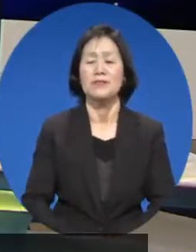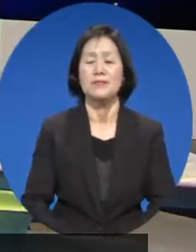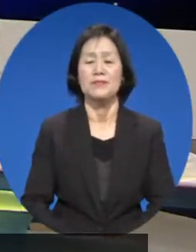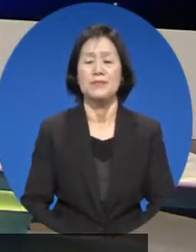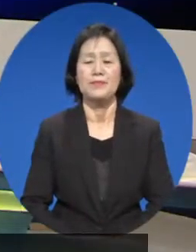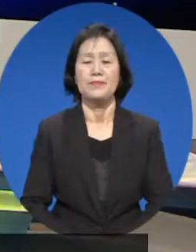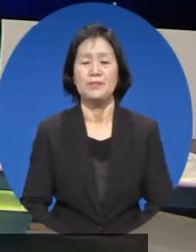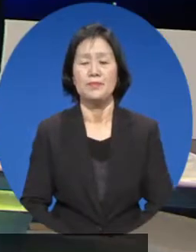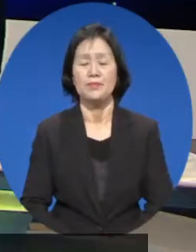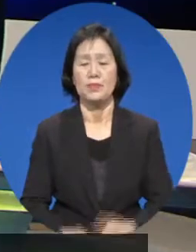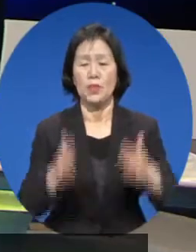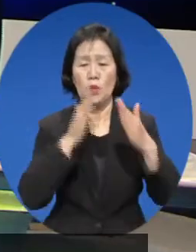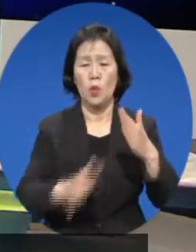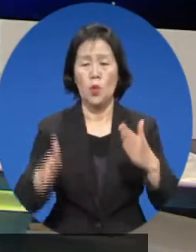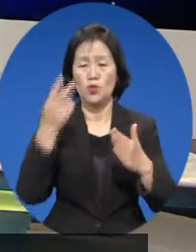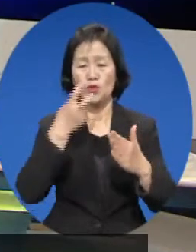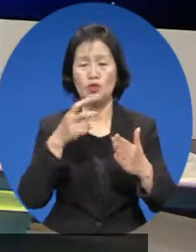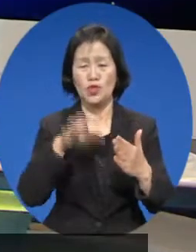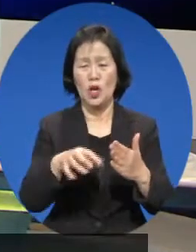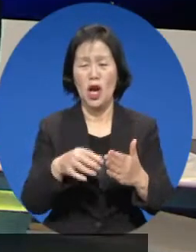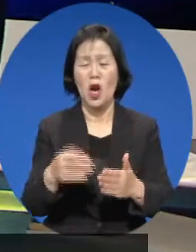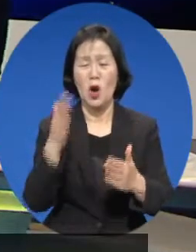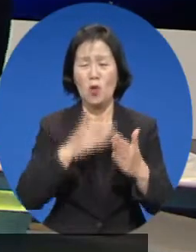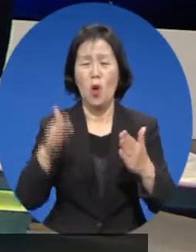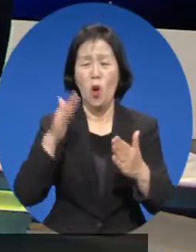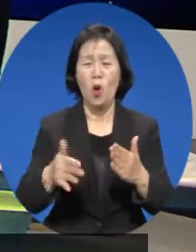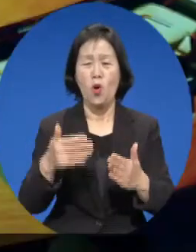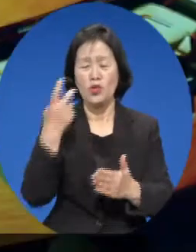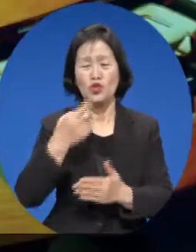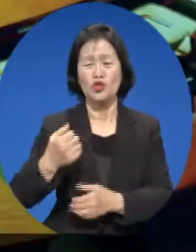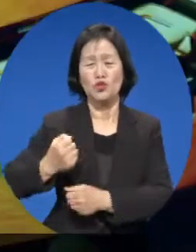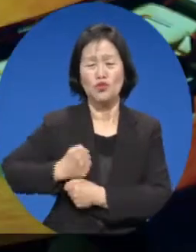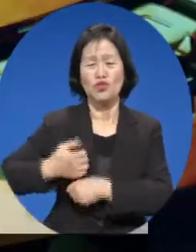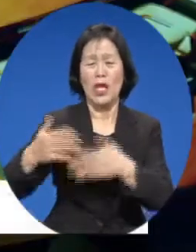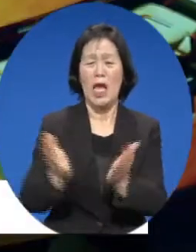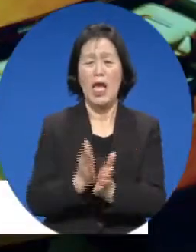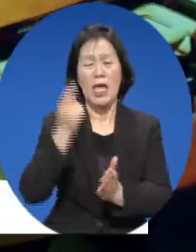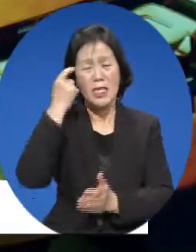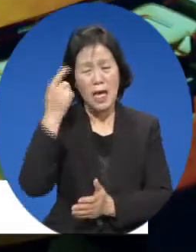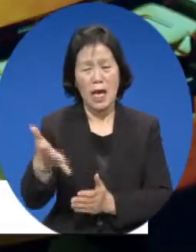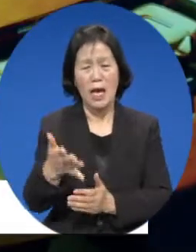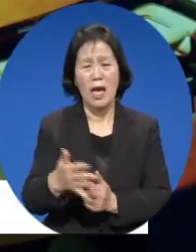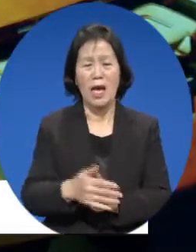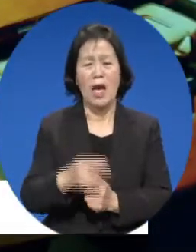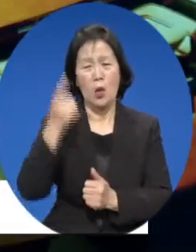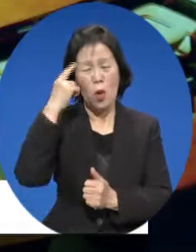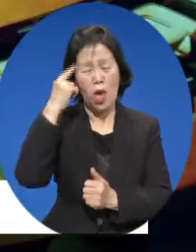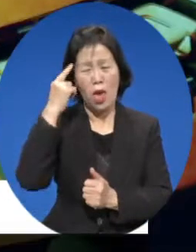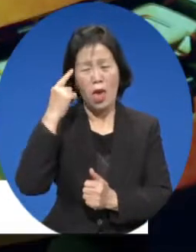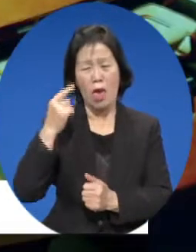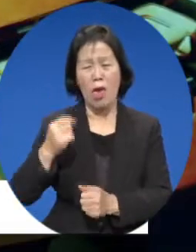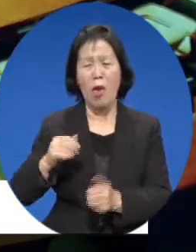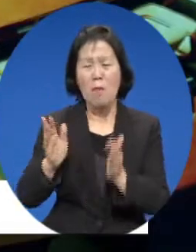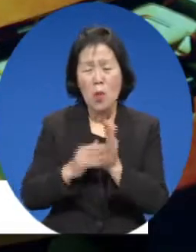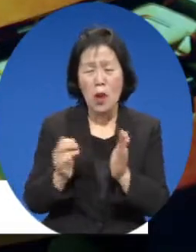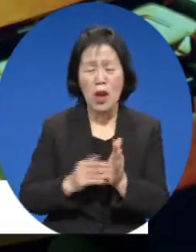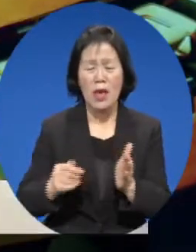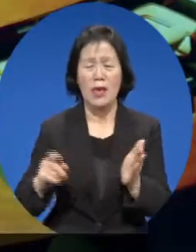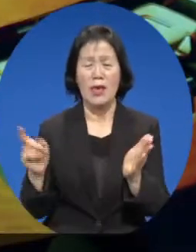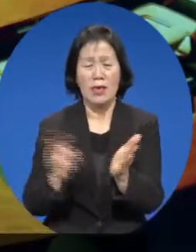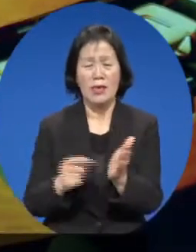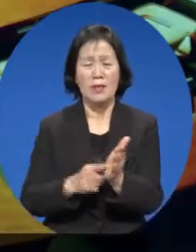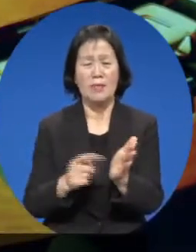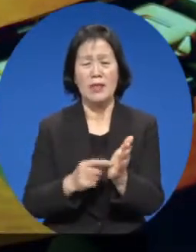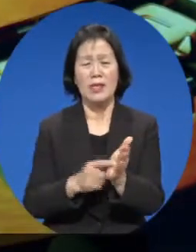공수 처가 공수 보 되냐 왜 공수부대 처음 하듯이 몰래 긴급하게 이런식으로 에서